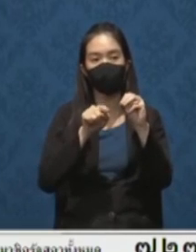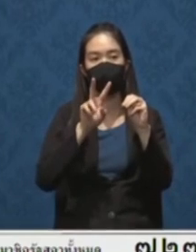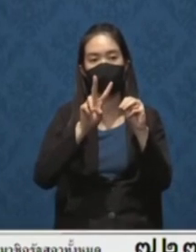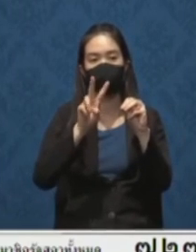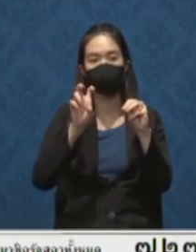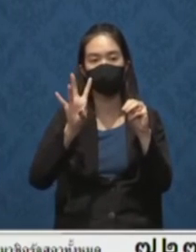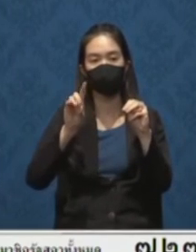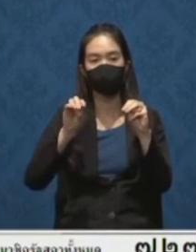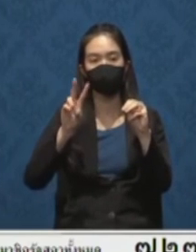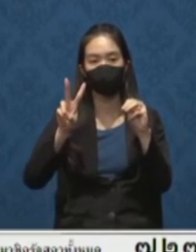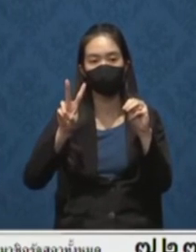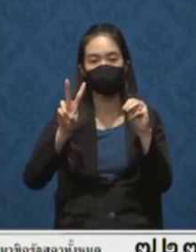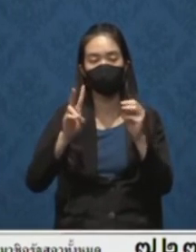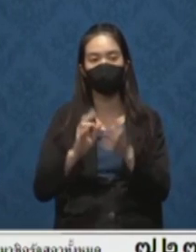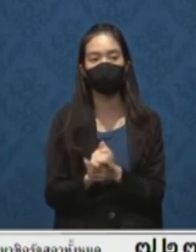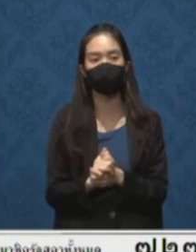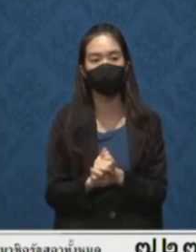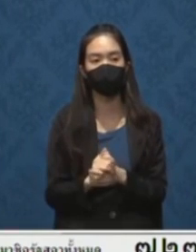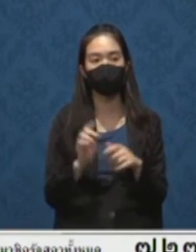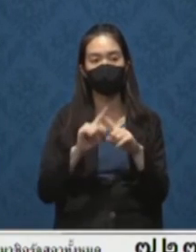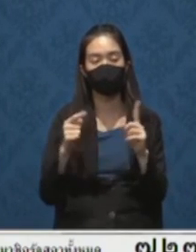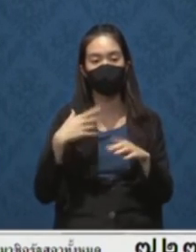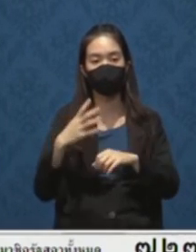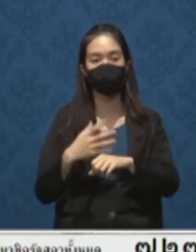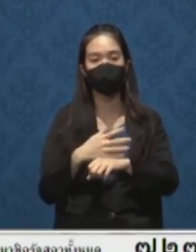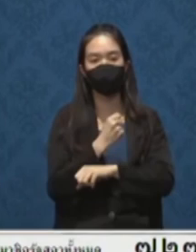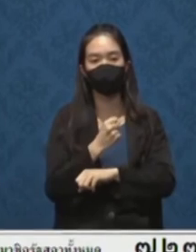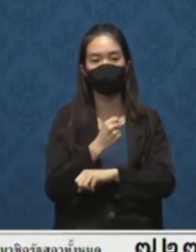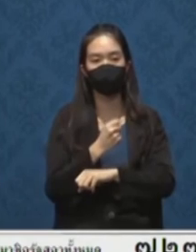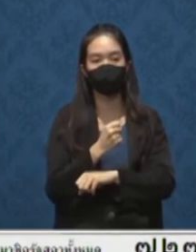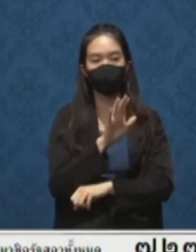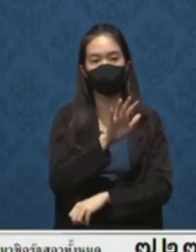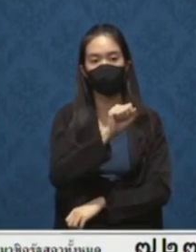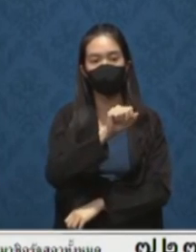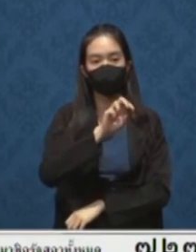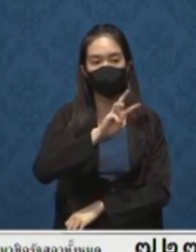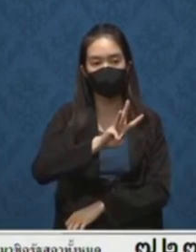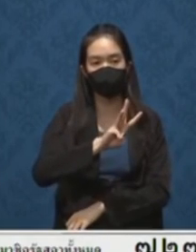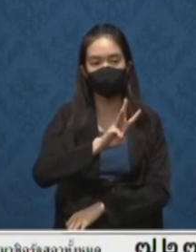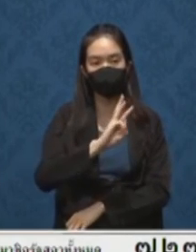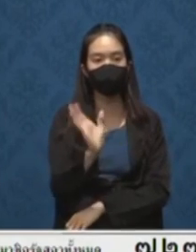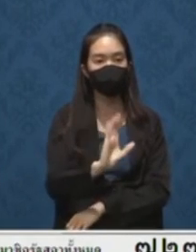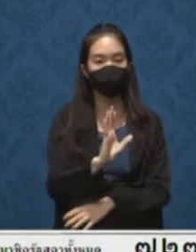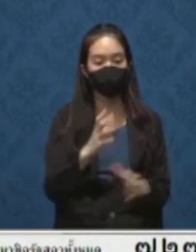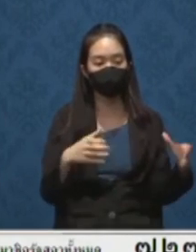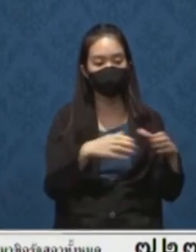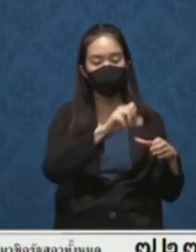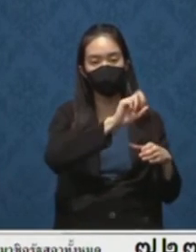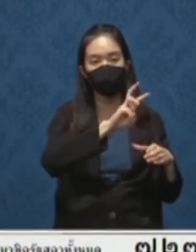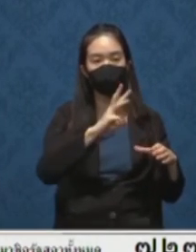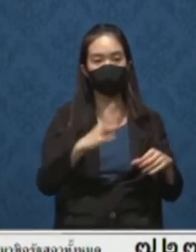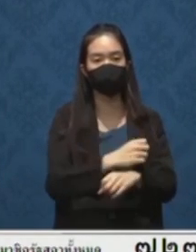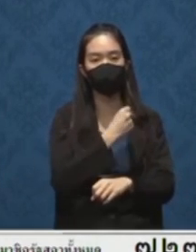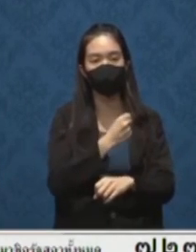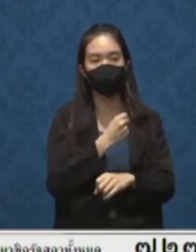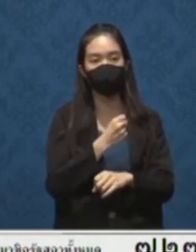2โดยตัดอำนาจของสมาชิวทธษภาในการร่วมเล